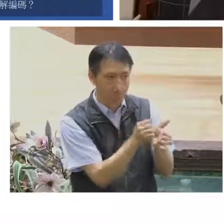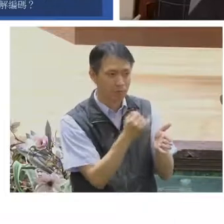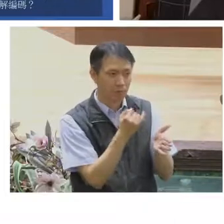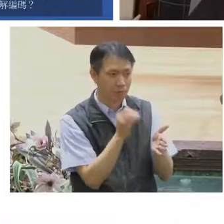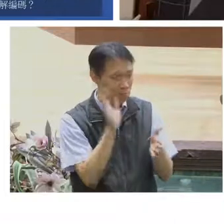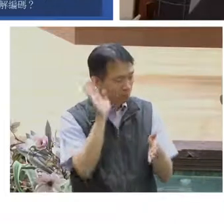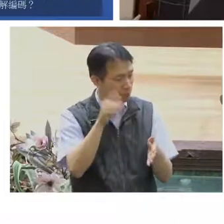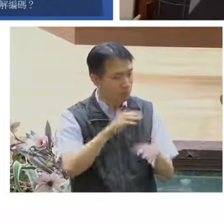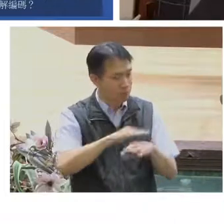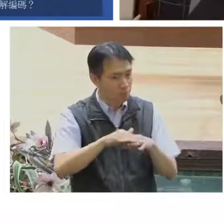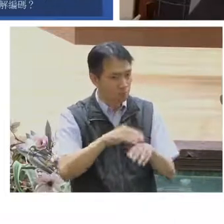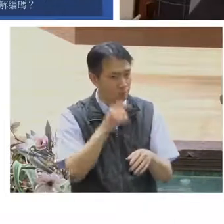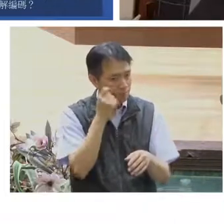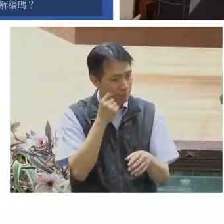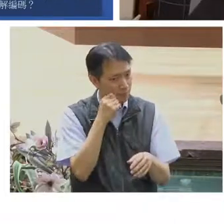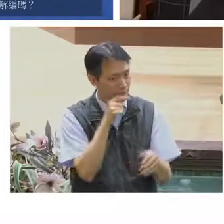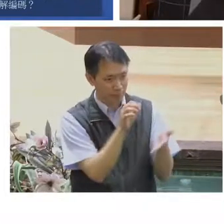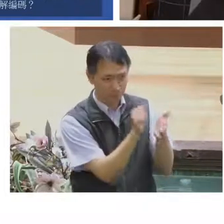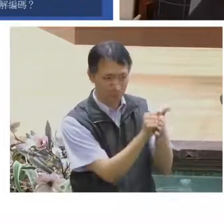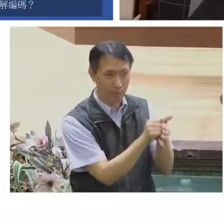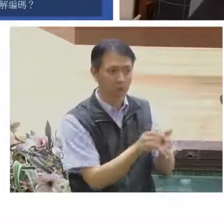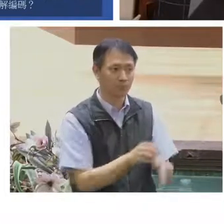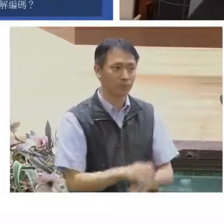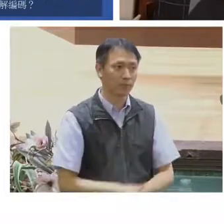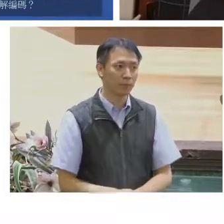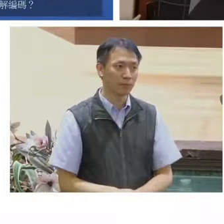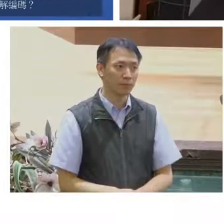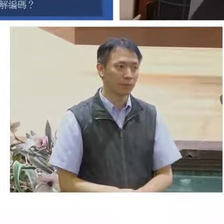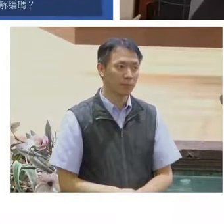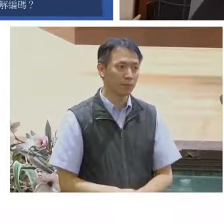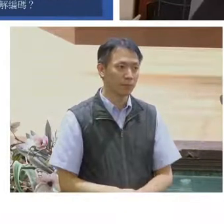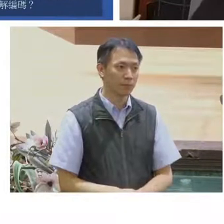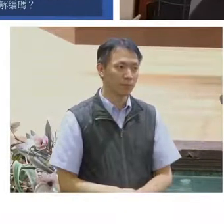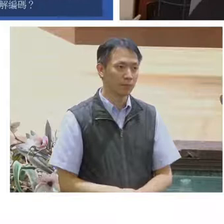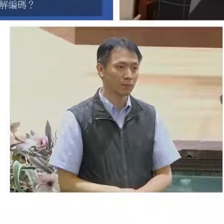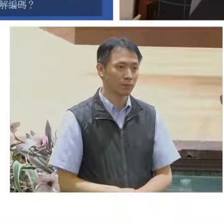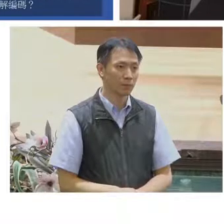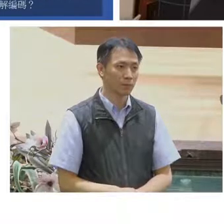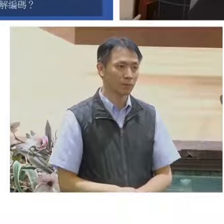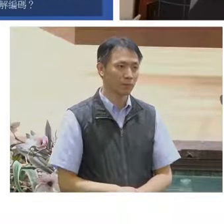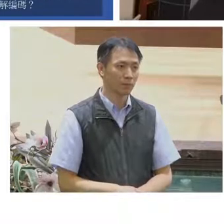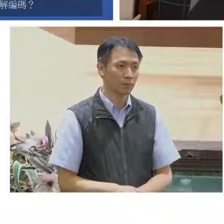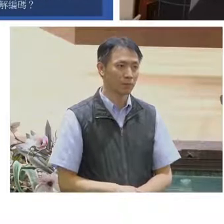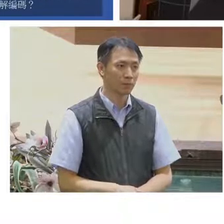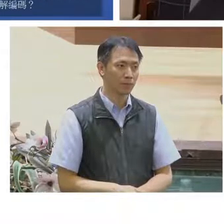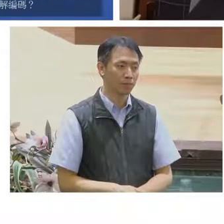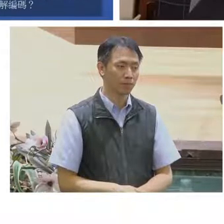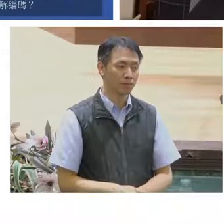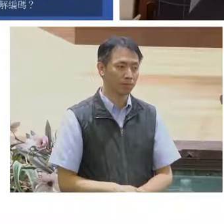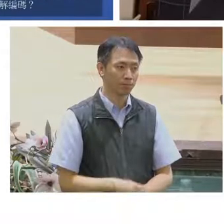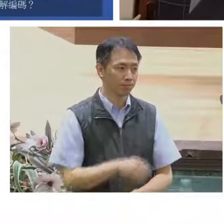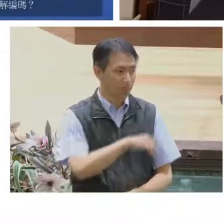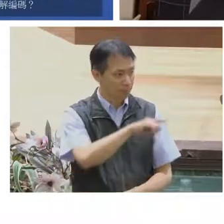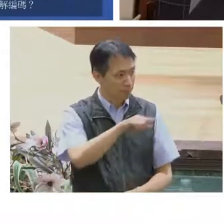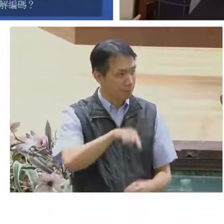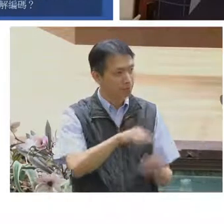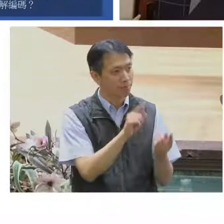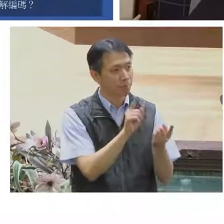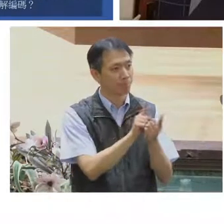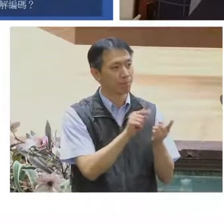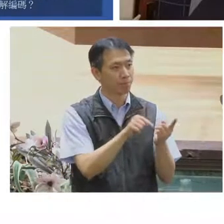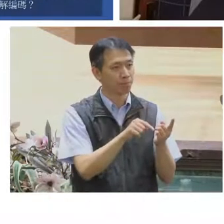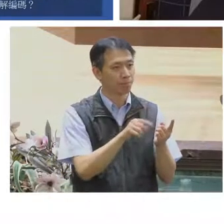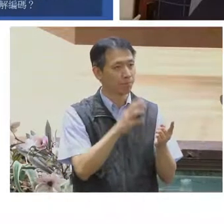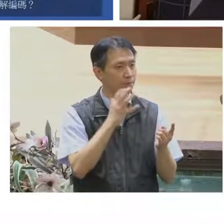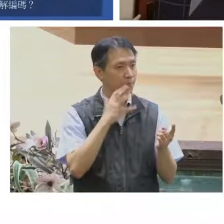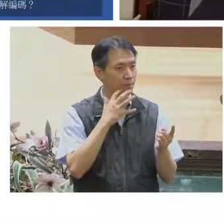趣去写。但是一般就是很荣光很一般来说就是他们在澳